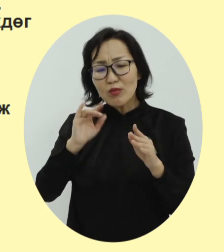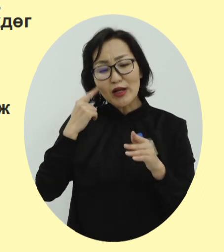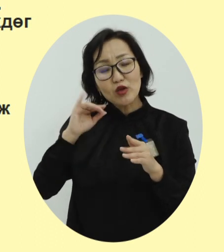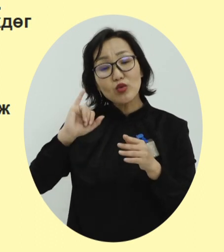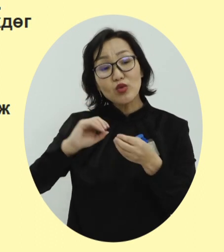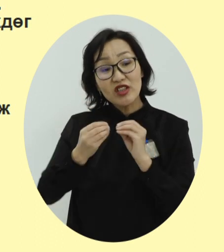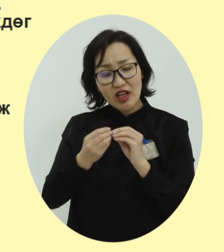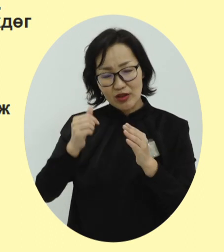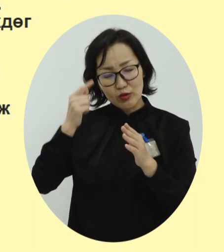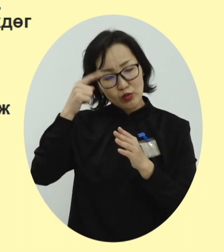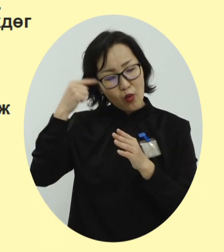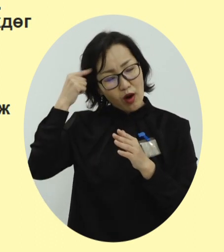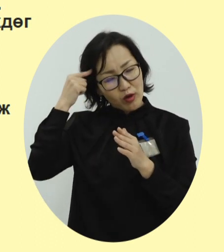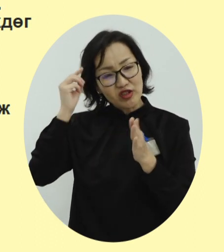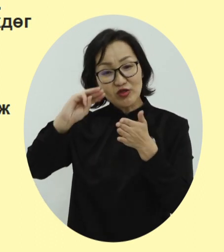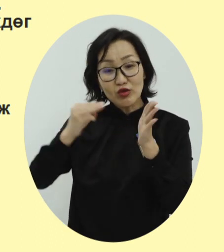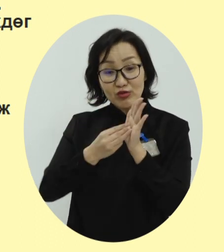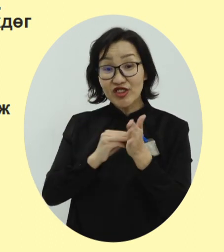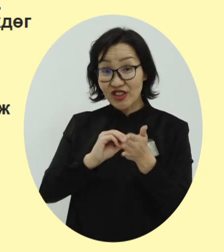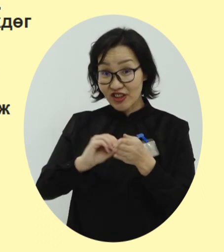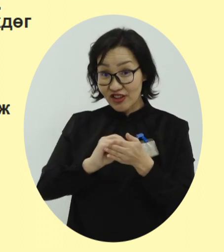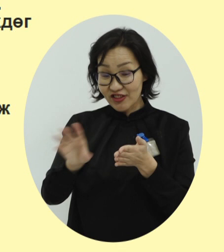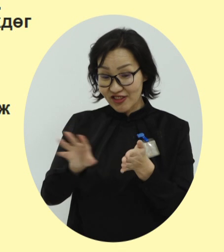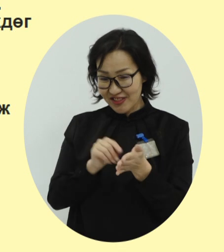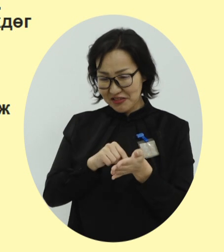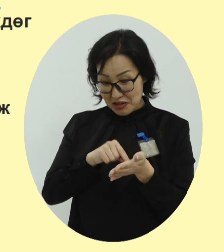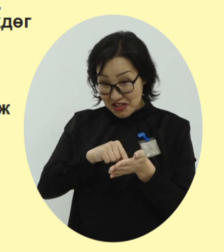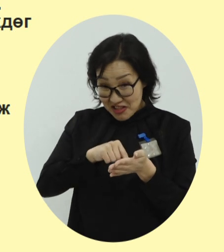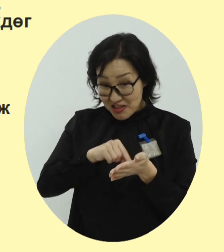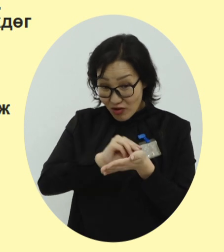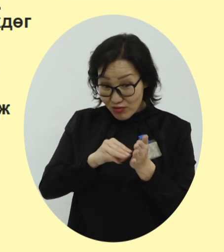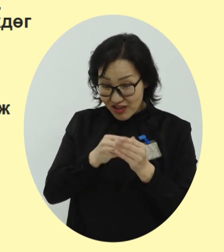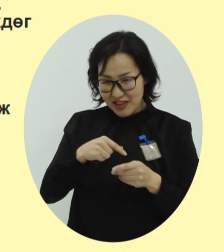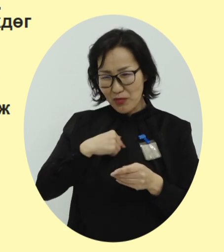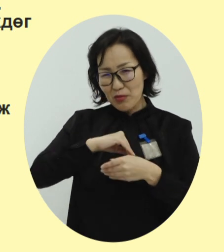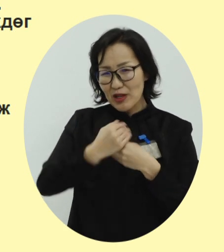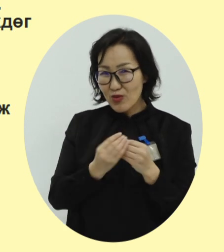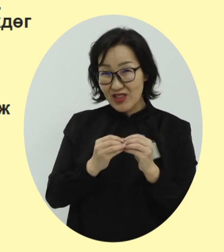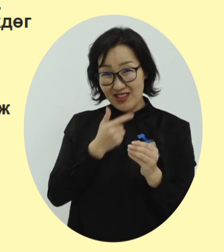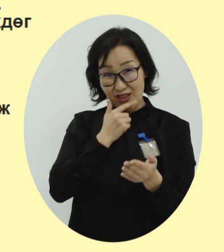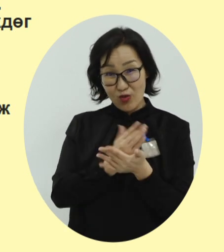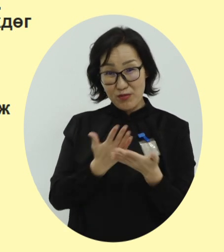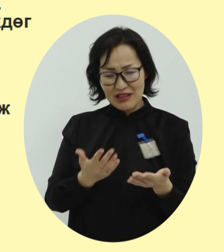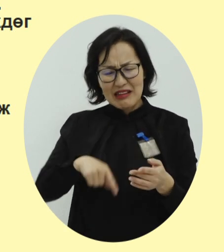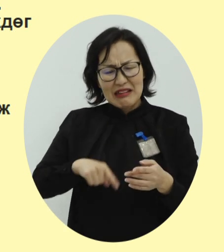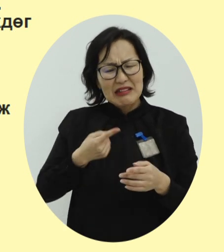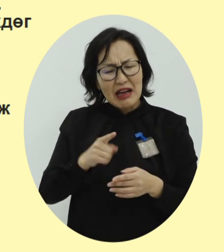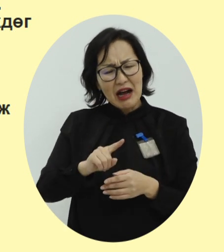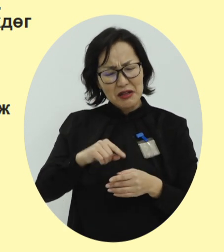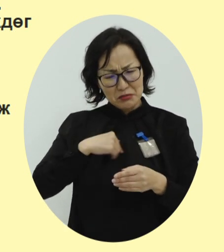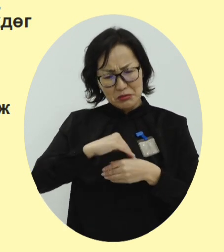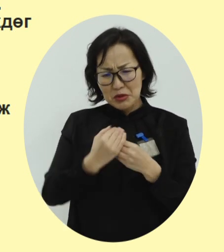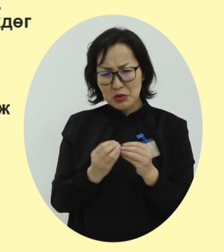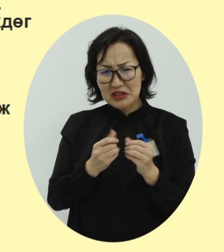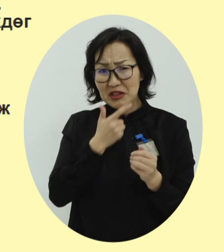бодож төлөвлөхийг хичээдэгч ойрдоо биелүүлж чадахгүй л юм. Яагаад биелүүлж чадахгүй байгаагаа